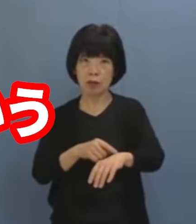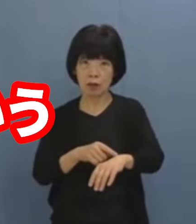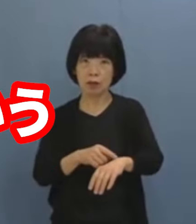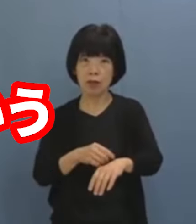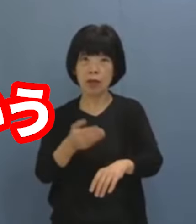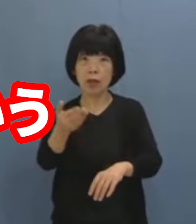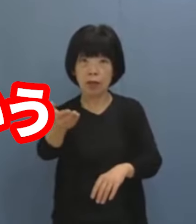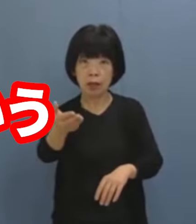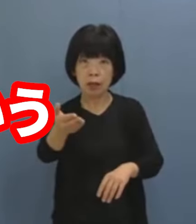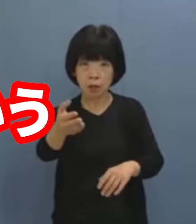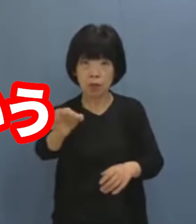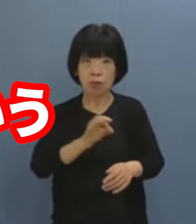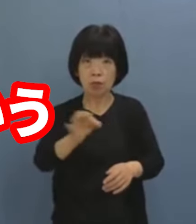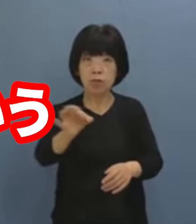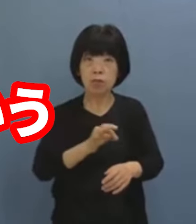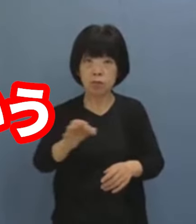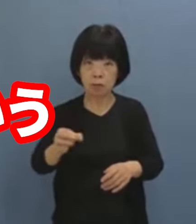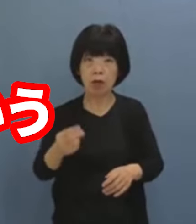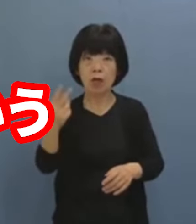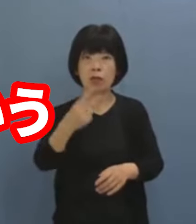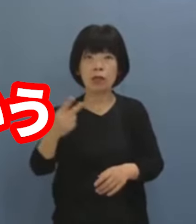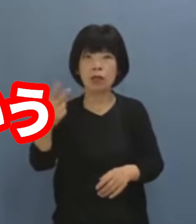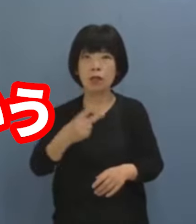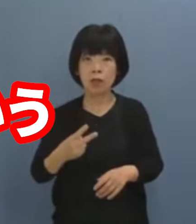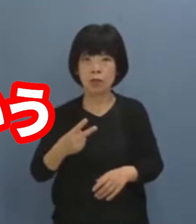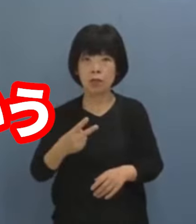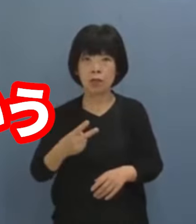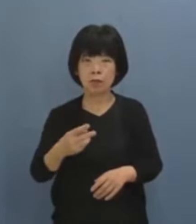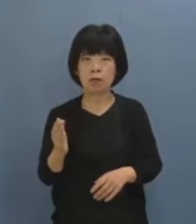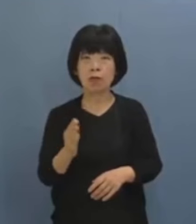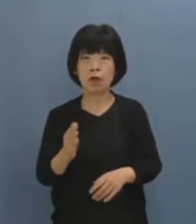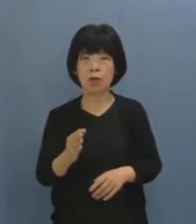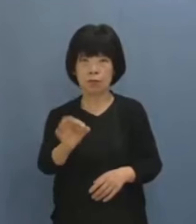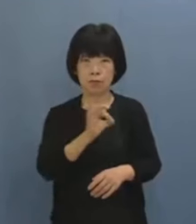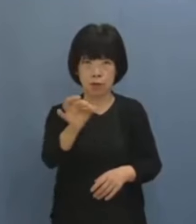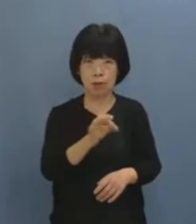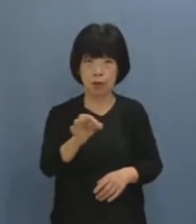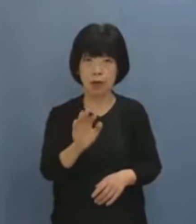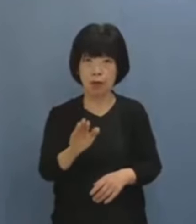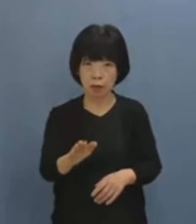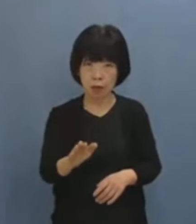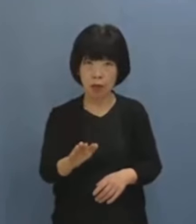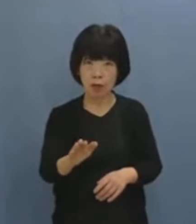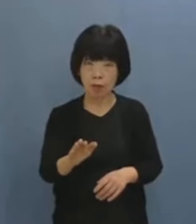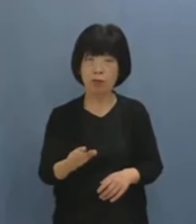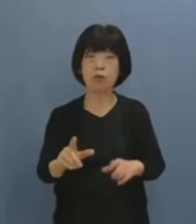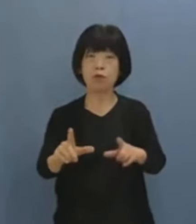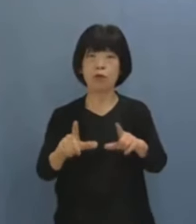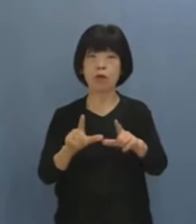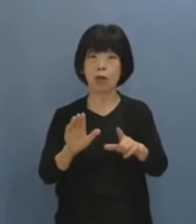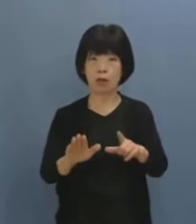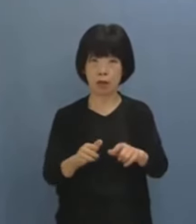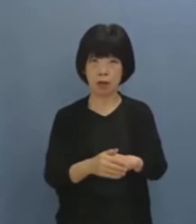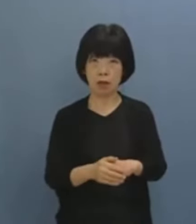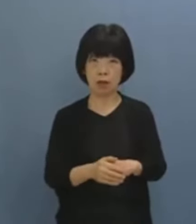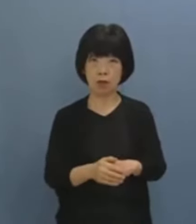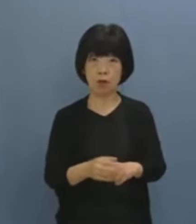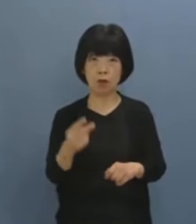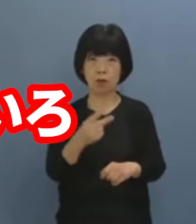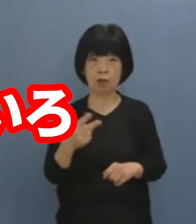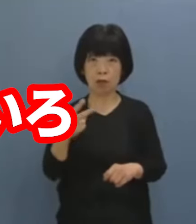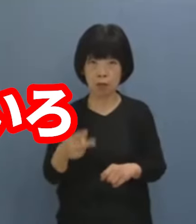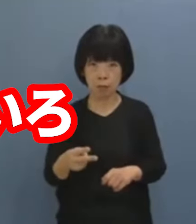ね2000件ほどあったという記載がありました。まあ、この数字について、ま